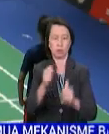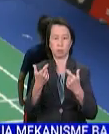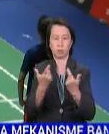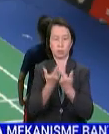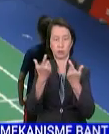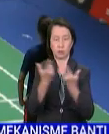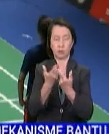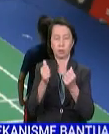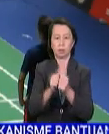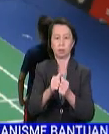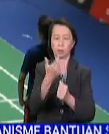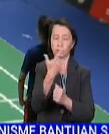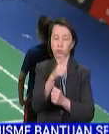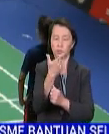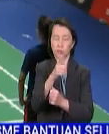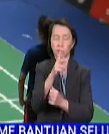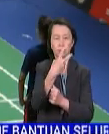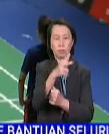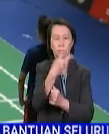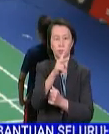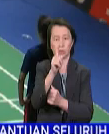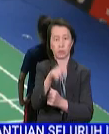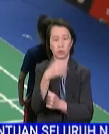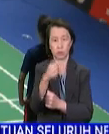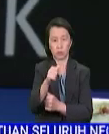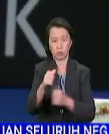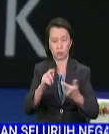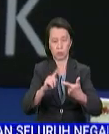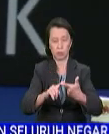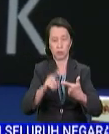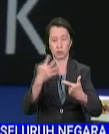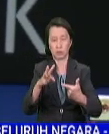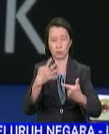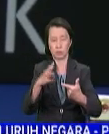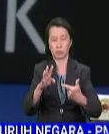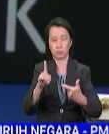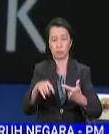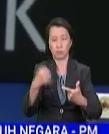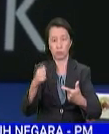pertama pada 12 Oktober dan bersaing dengan Jepun pada 14 Oktober.